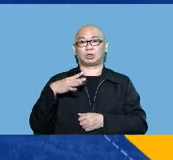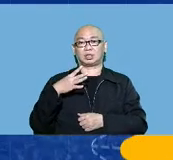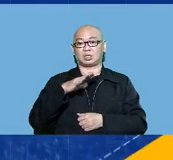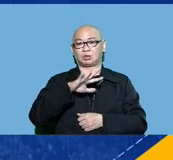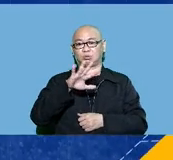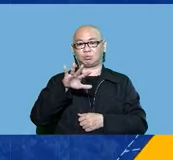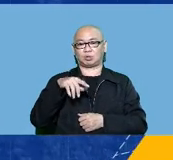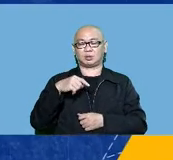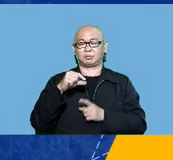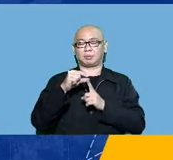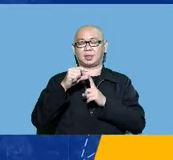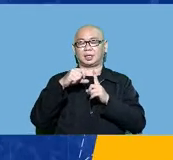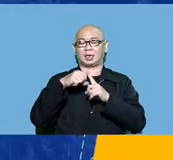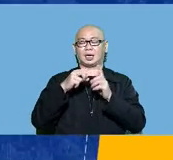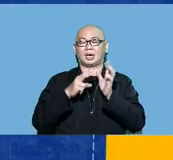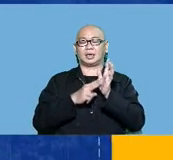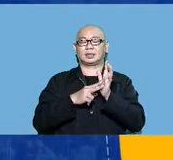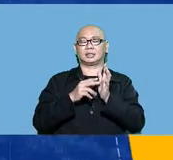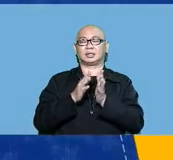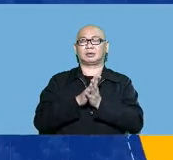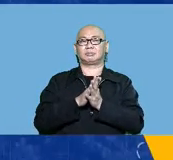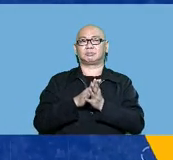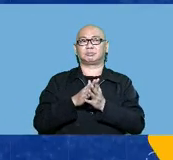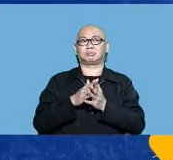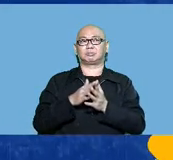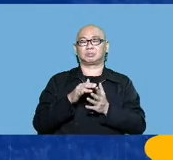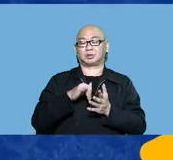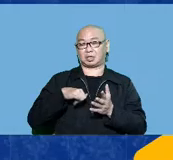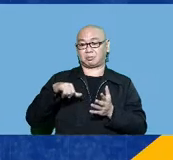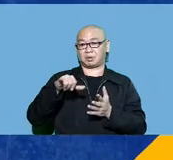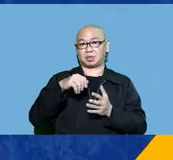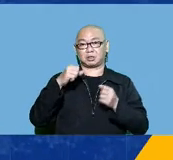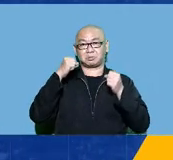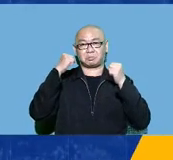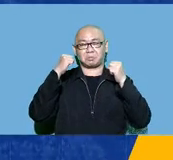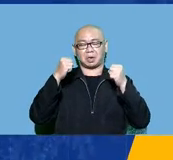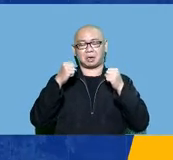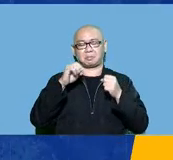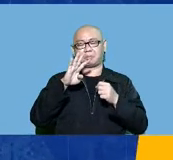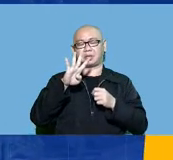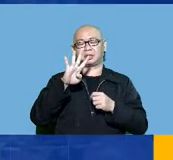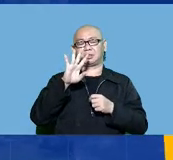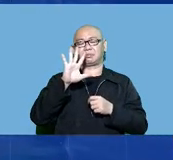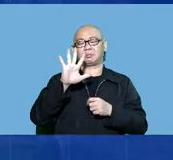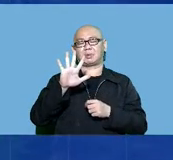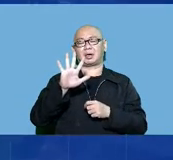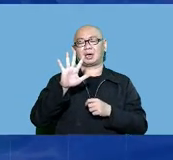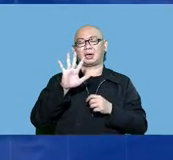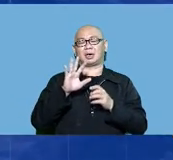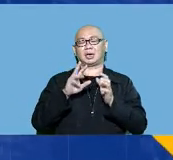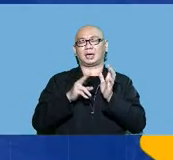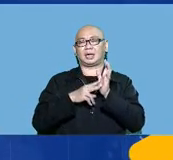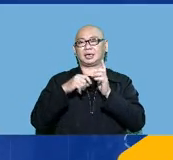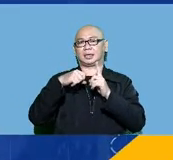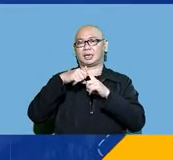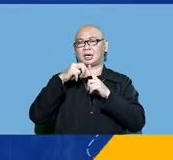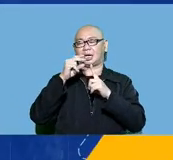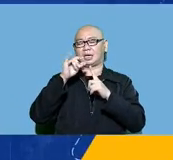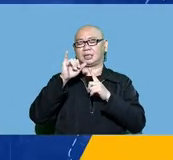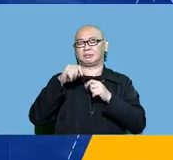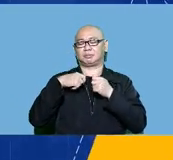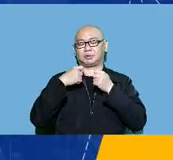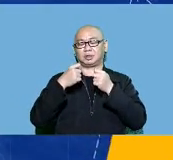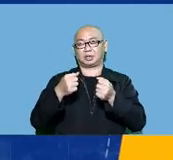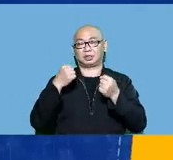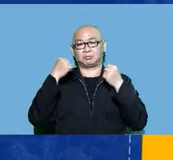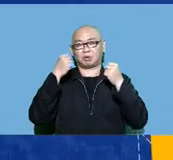pendidikan di PKN dengan kebersamaannya dengan semangat 45 NKRI memberikan saya semangat untuk tumbuh